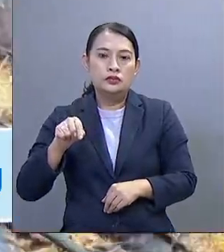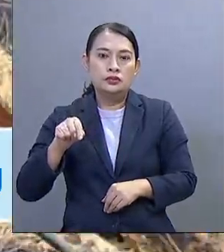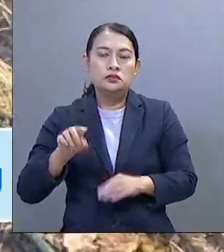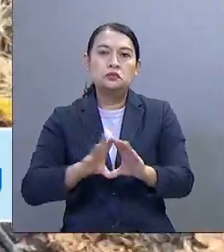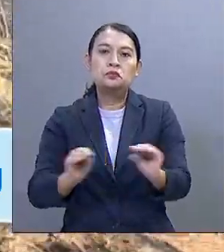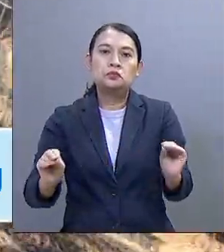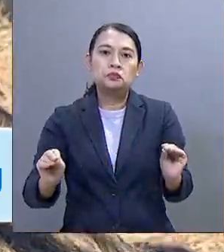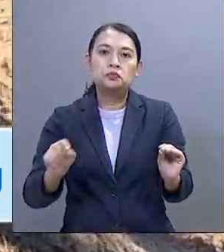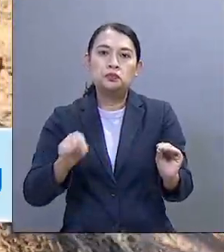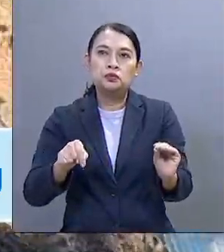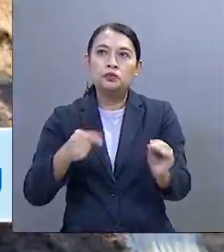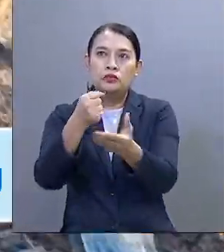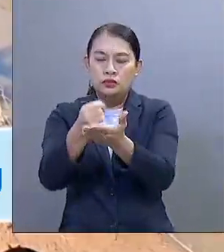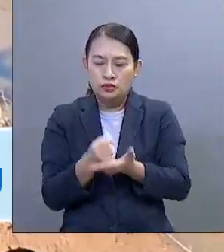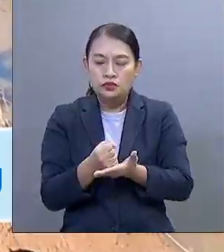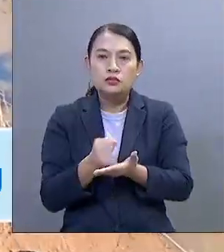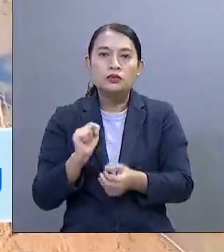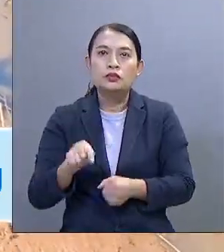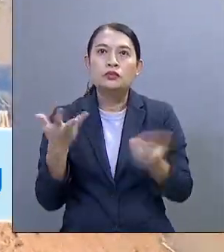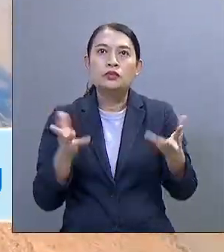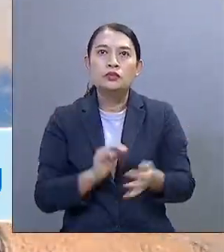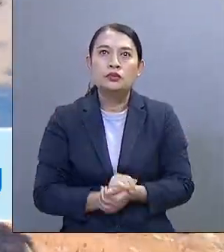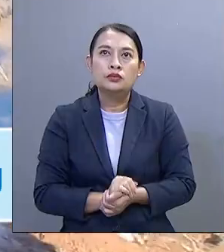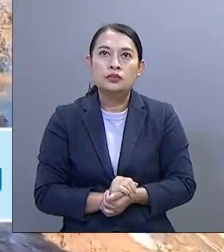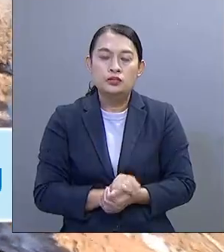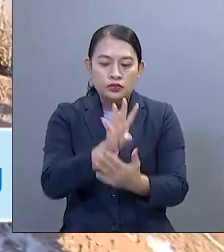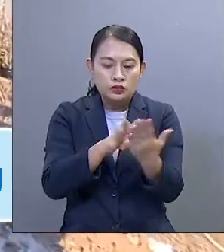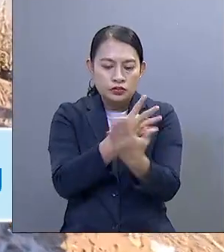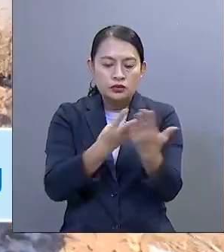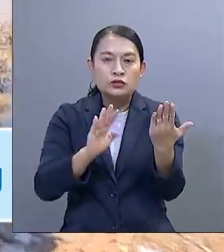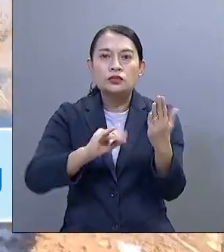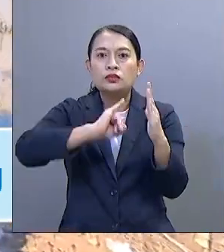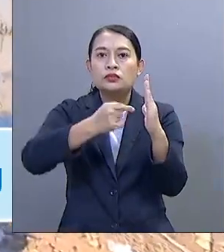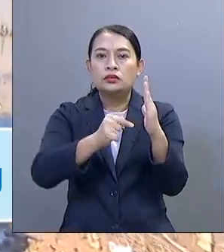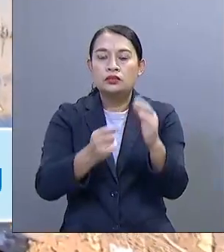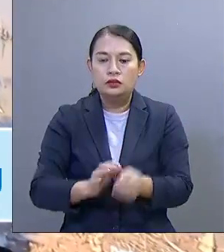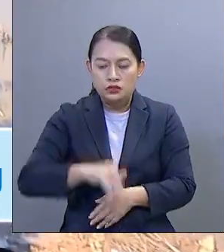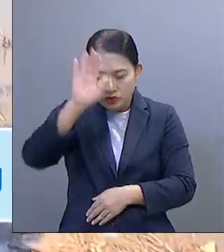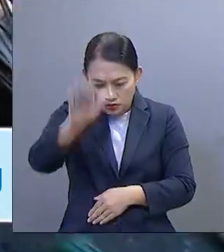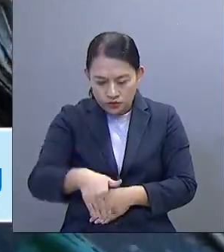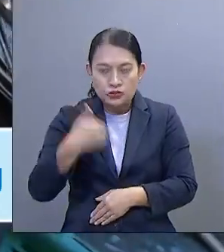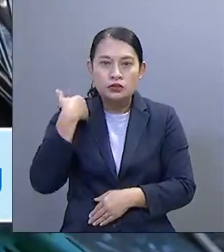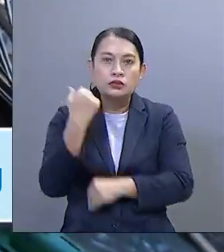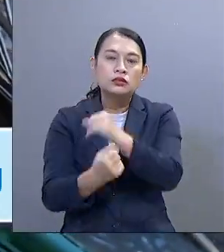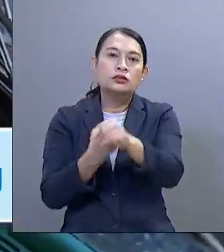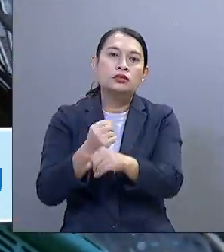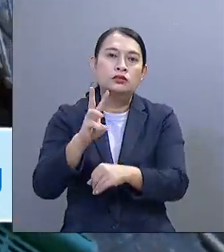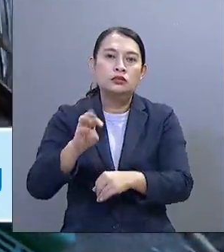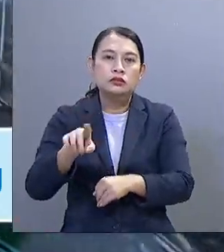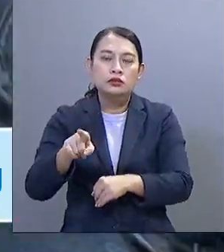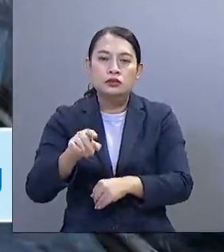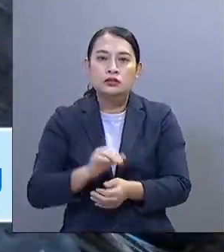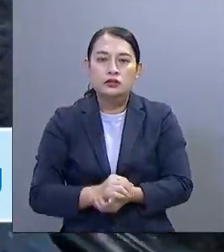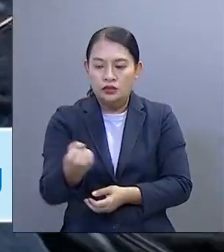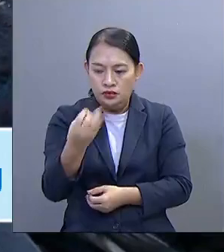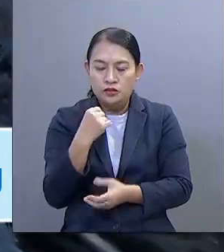บหน้าเลยนะคะโยธาธิการและผัเมจงหวัดเคยมาตัสอบสถานที่นี้แล้วเมื่อปี 64ปีที่แล้วบอกวเดยจะเร่